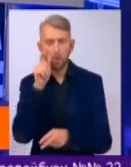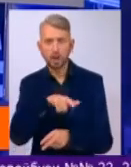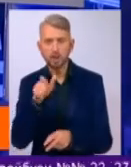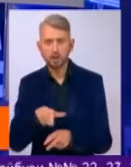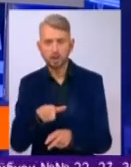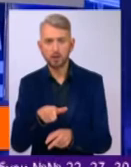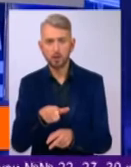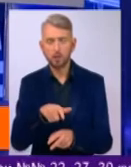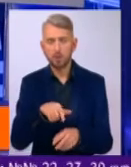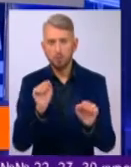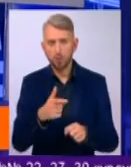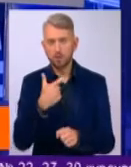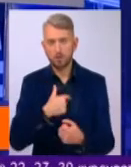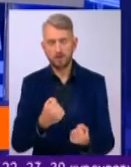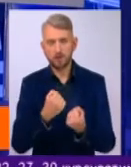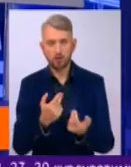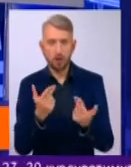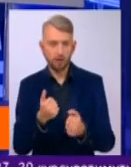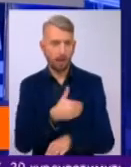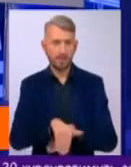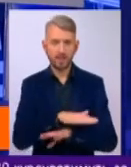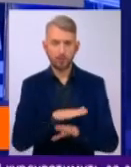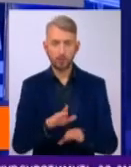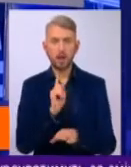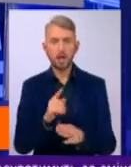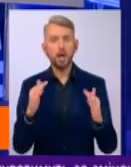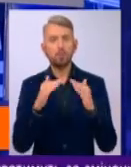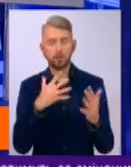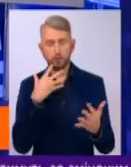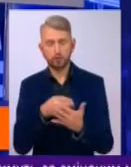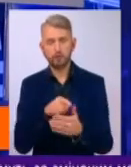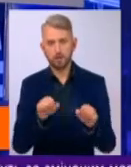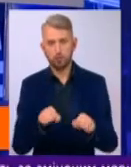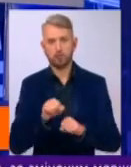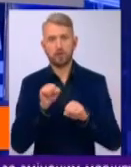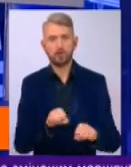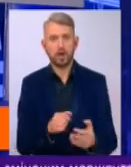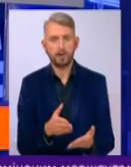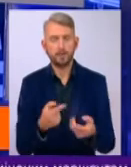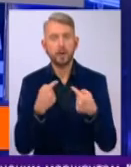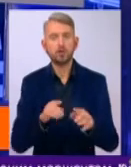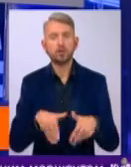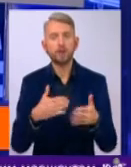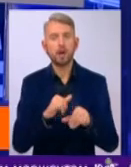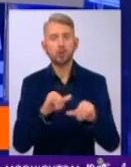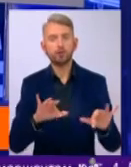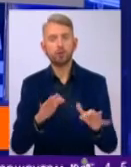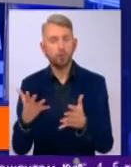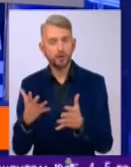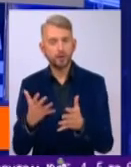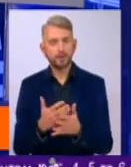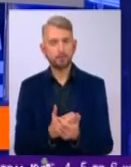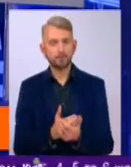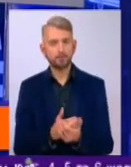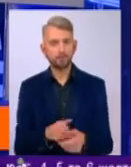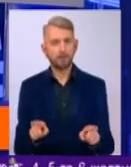громадяни вже зараз можуть себе захищати. Так, не на вулицях, але будівлю свою вони можуть захищати. Інший варіант розвитку подій, ну,